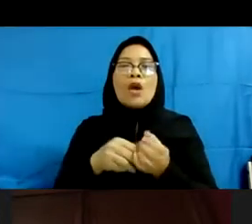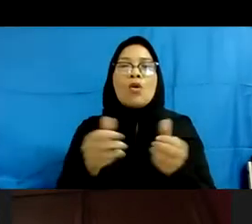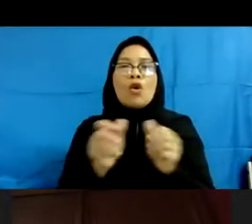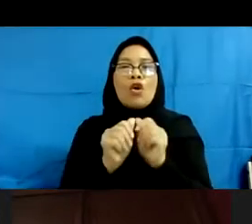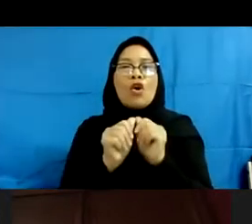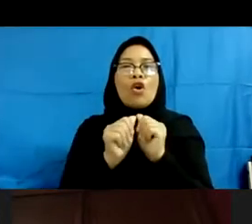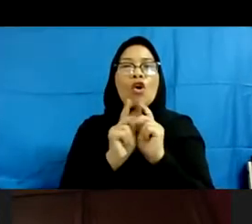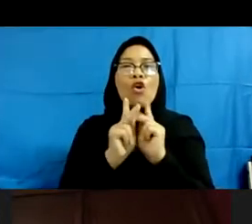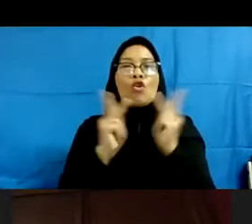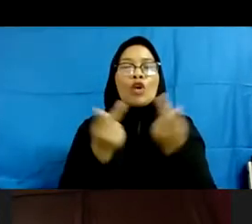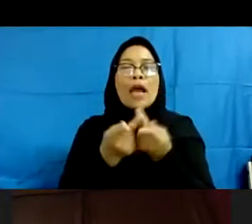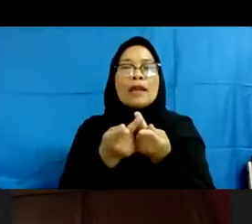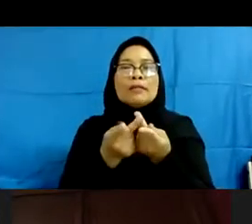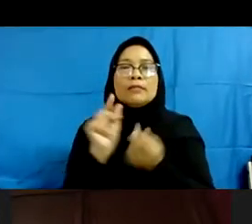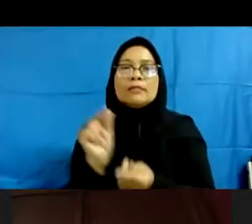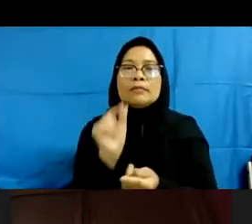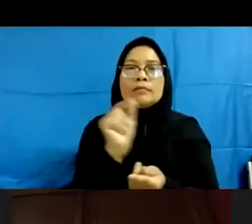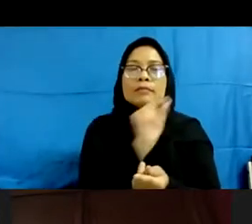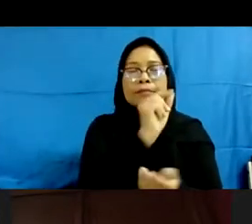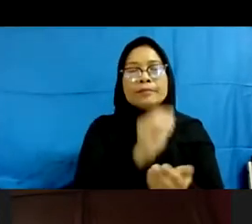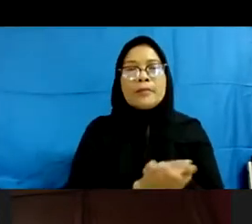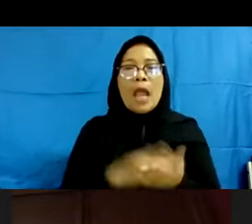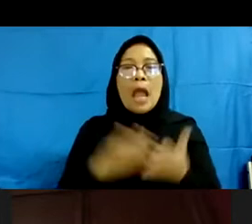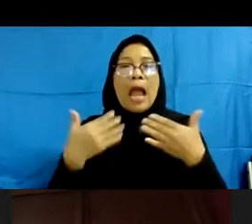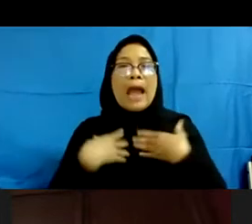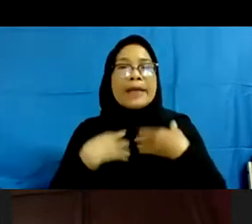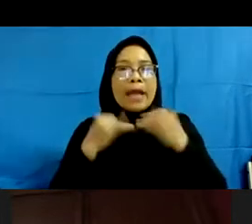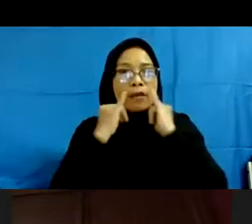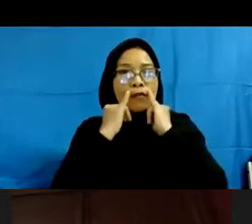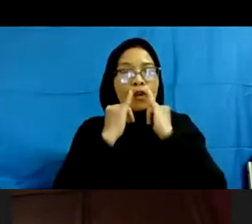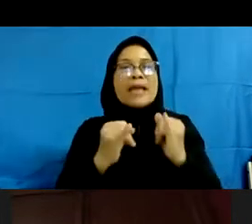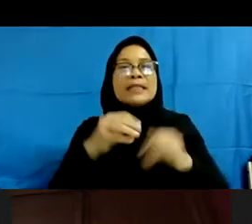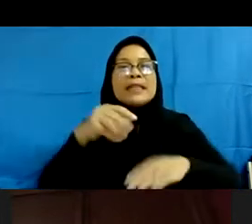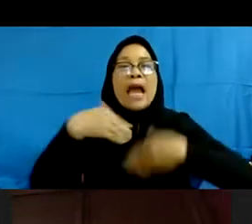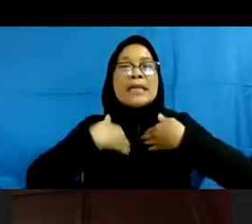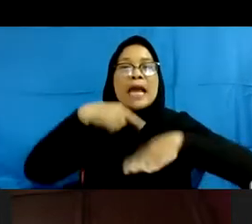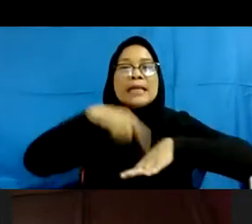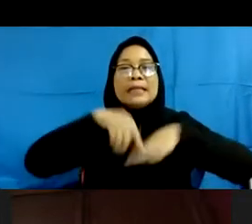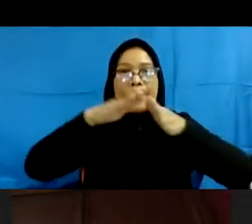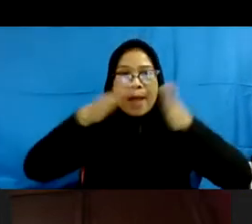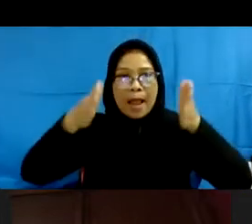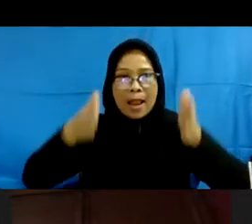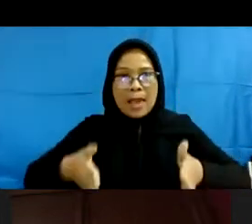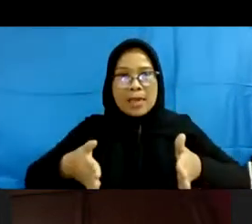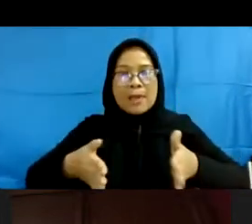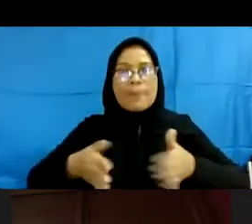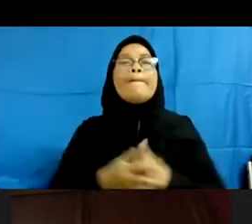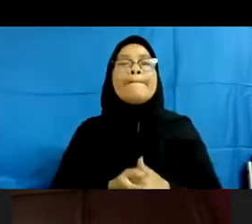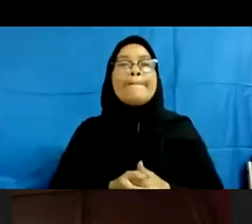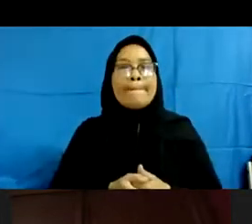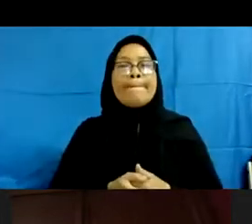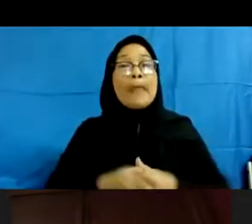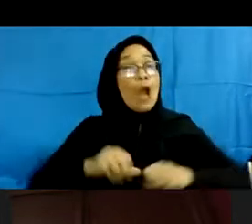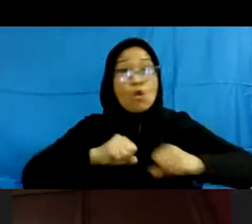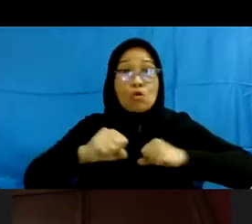juga semua buku, semua jenis informasi ada di balai kita ini. Kemudian upaya